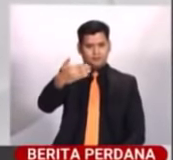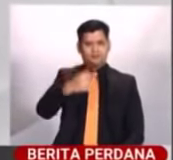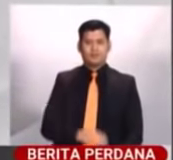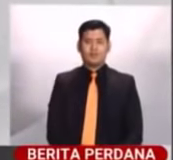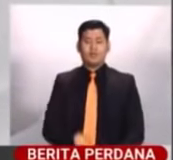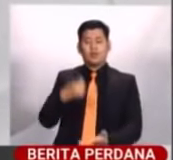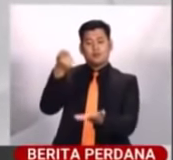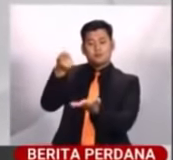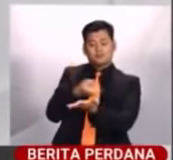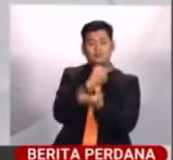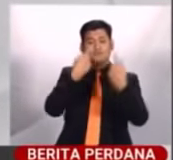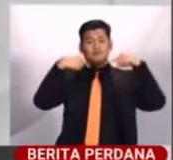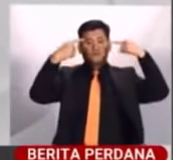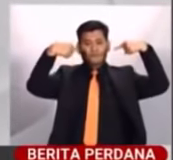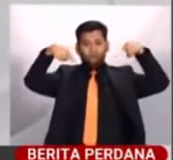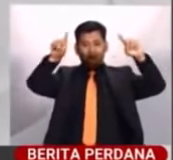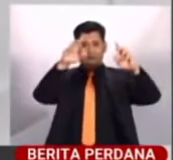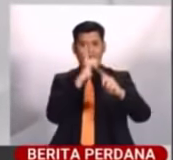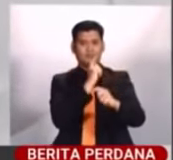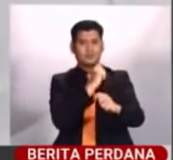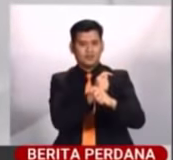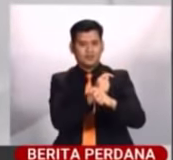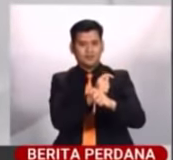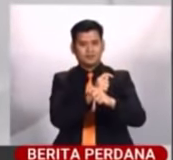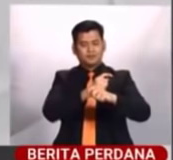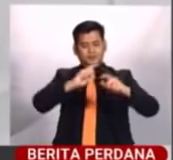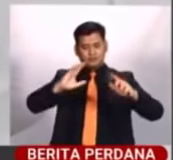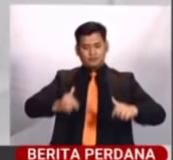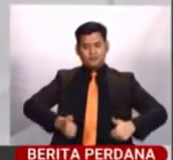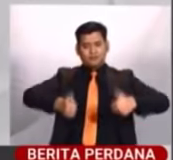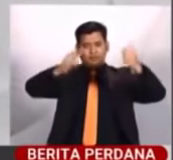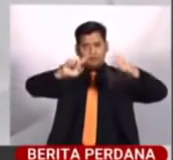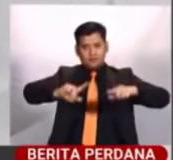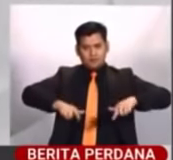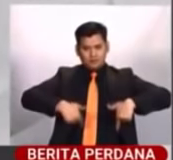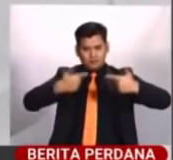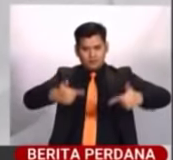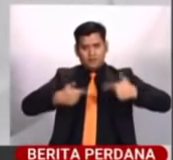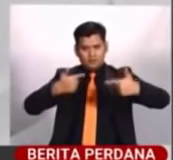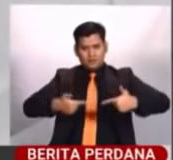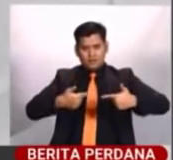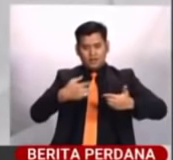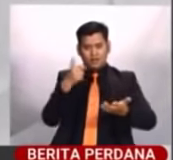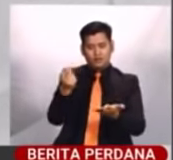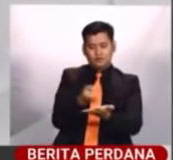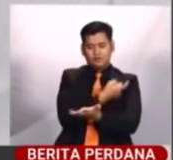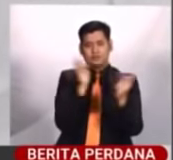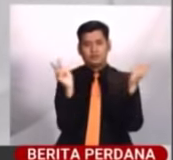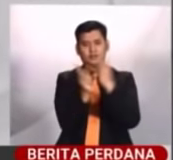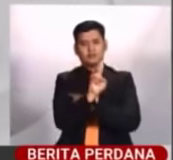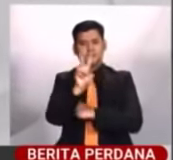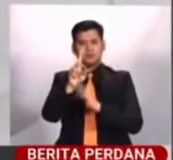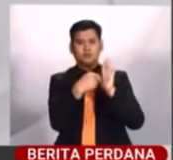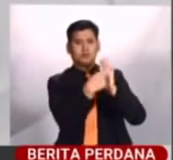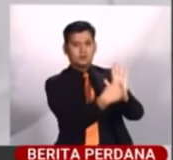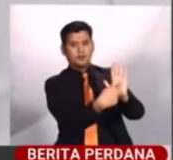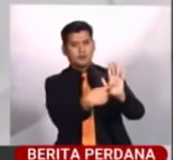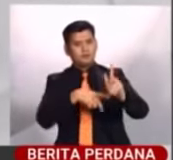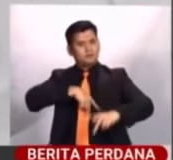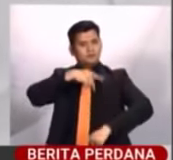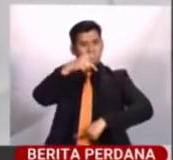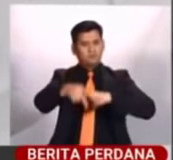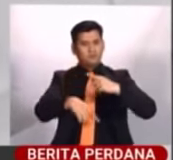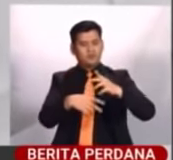Perkembangan hoki. Kejayaan mempertahan gelaran juara Liga Hoki Malaysia buat kali kedua musim ini menunjukkan perkembangan positif